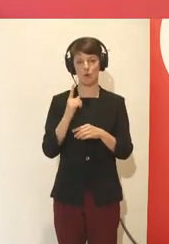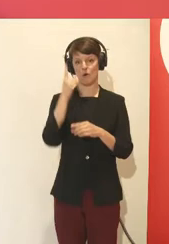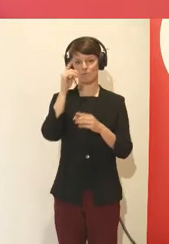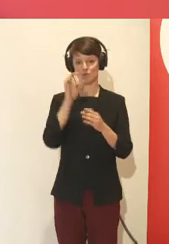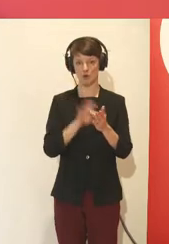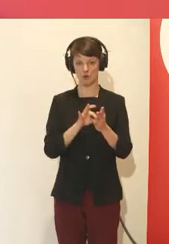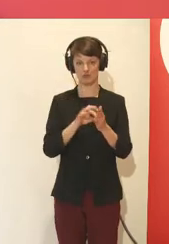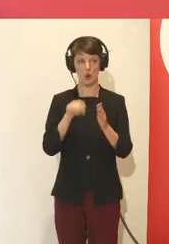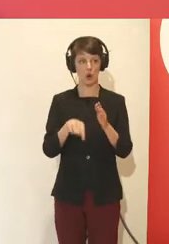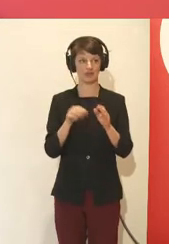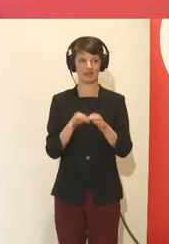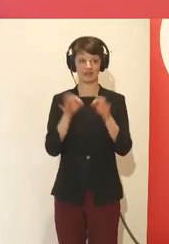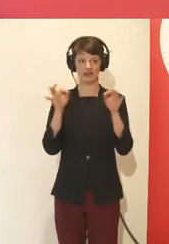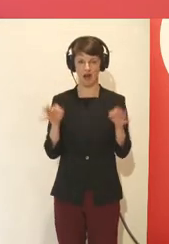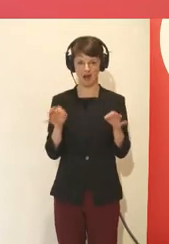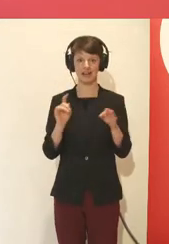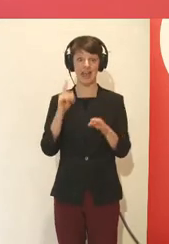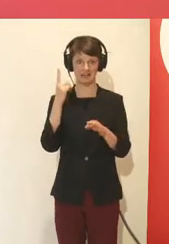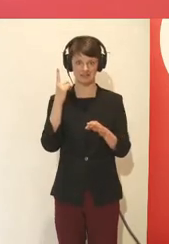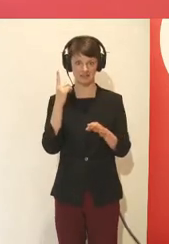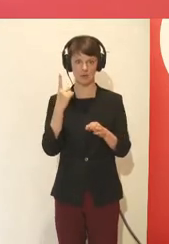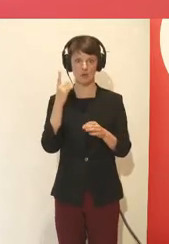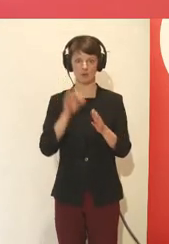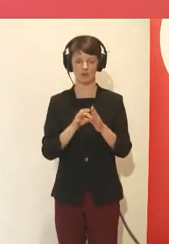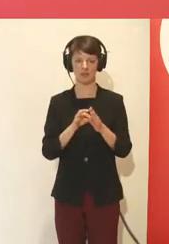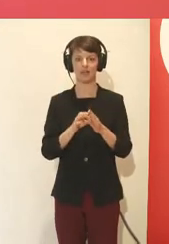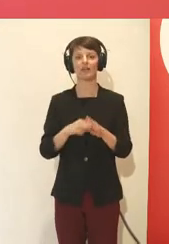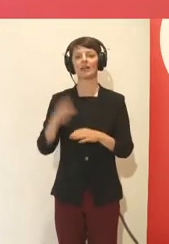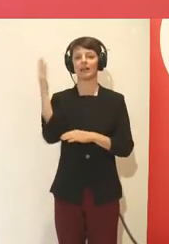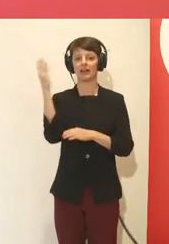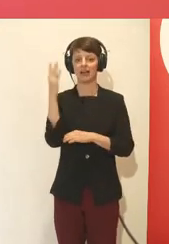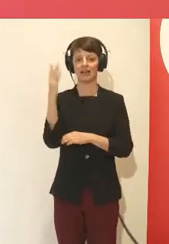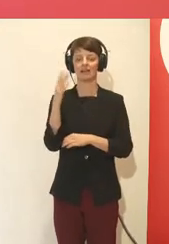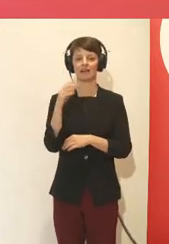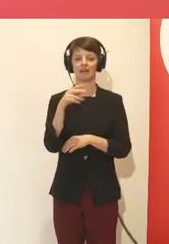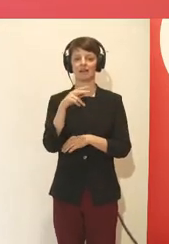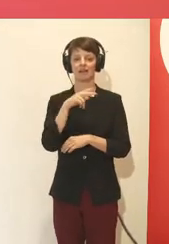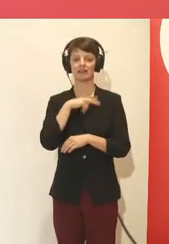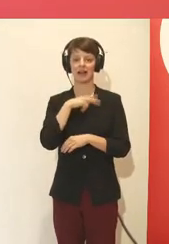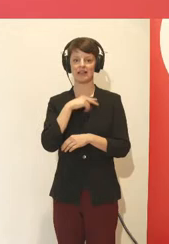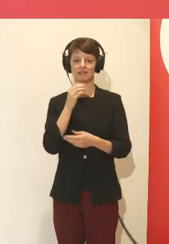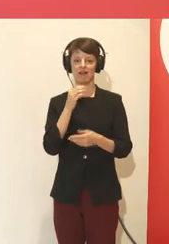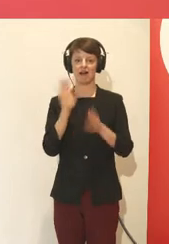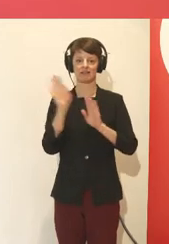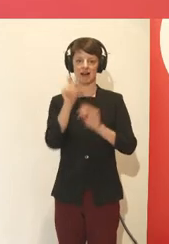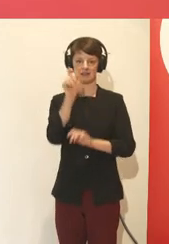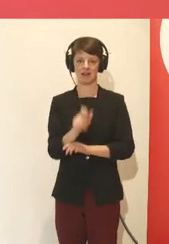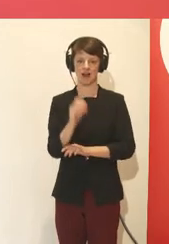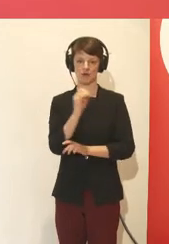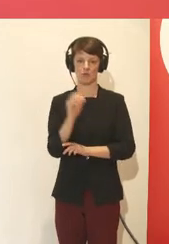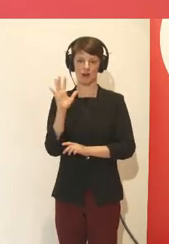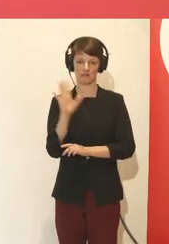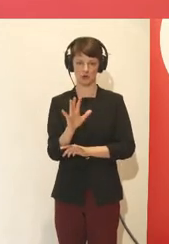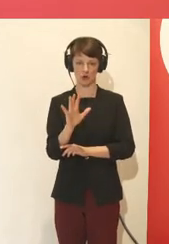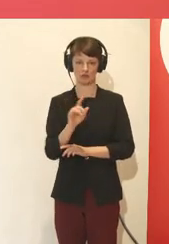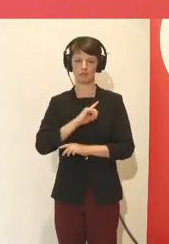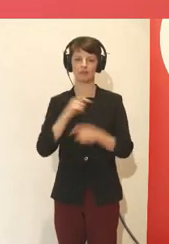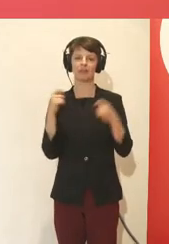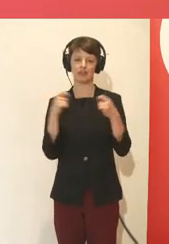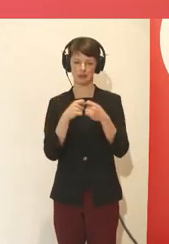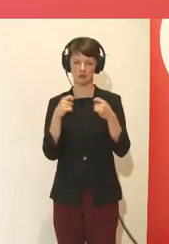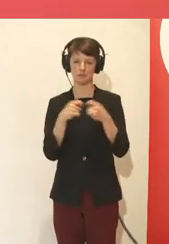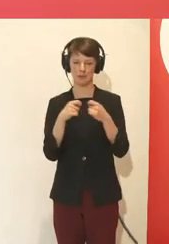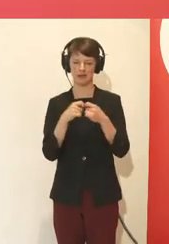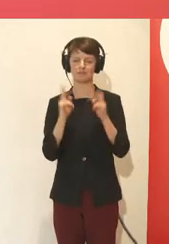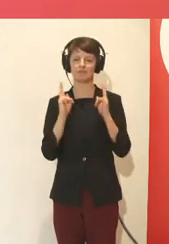das highlight des heutigen tages und zwar die rede des kanzlerkandidaten olaf scholz ich bin sehr gespannt ich freue mich